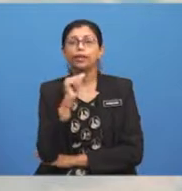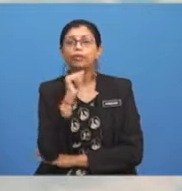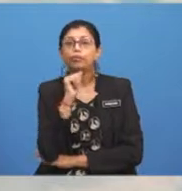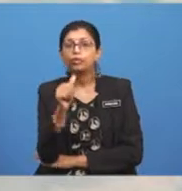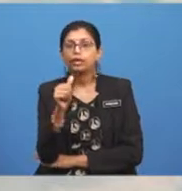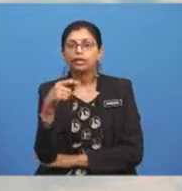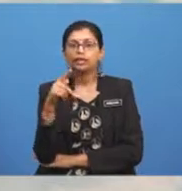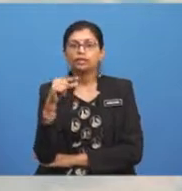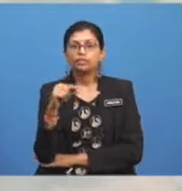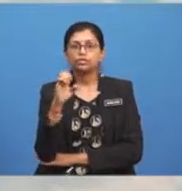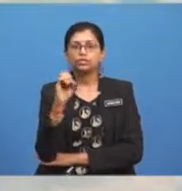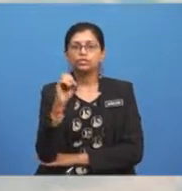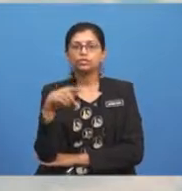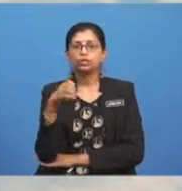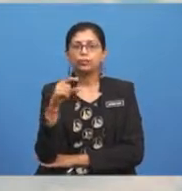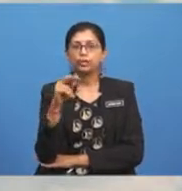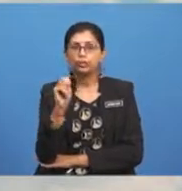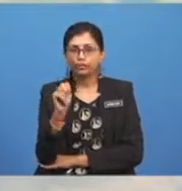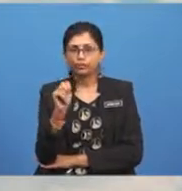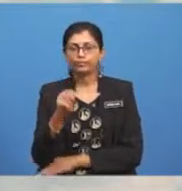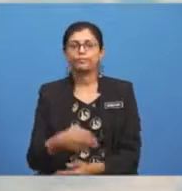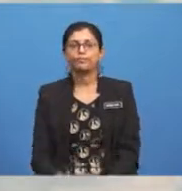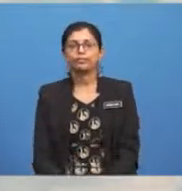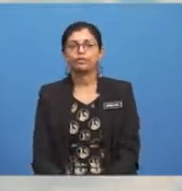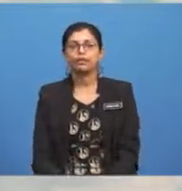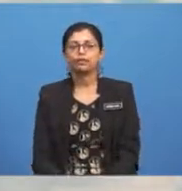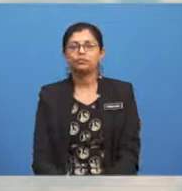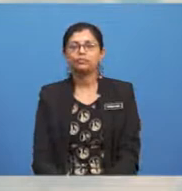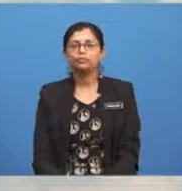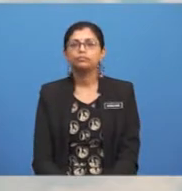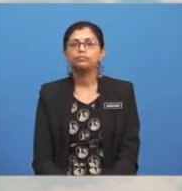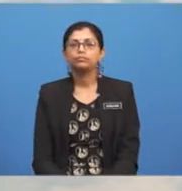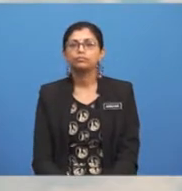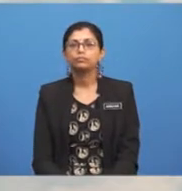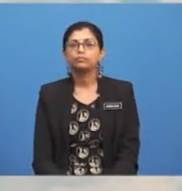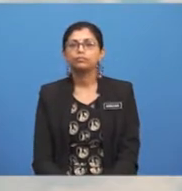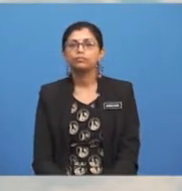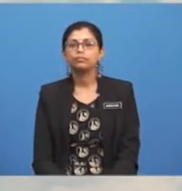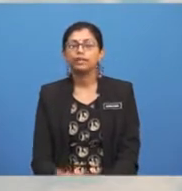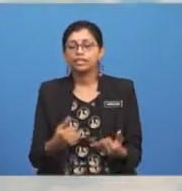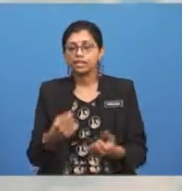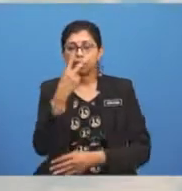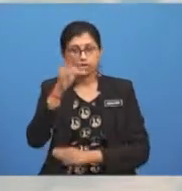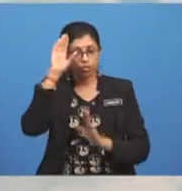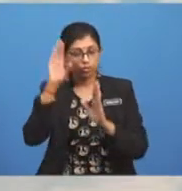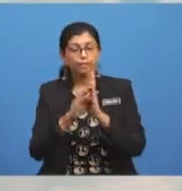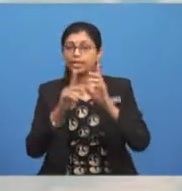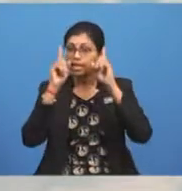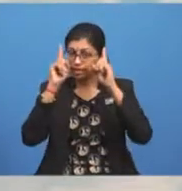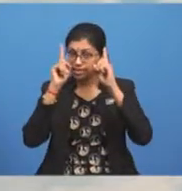dan satelit bukan geopegun. Mari kita lihat paparan pada